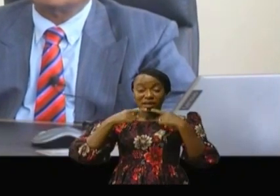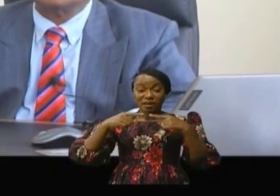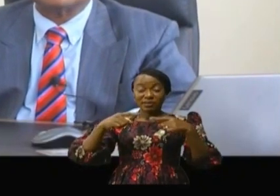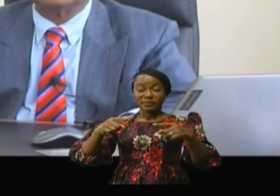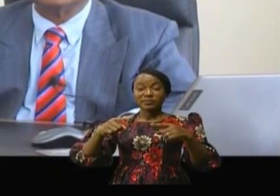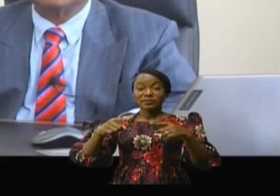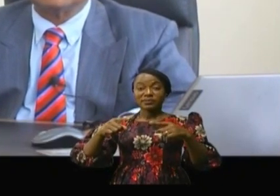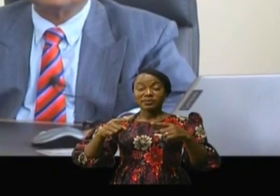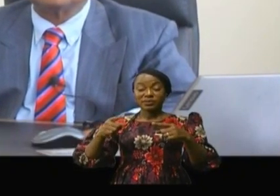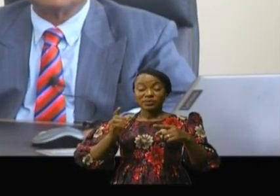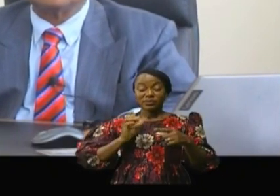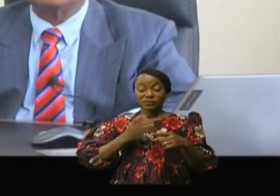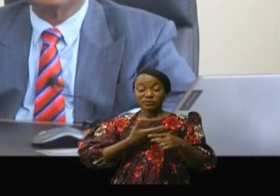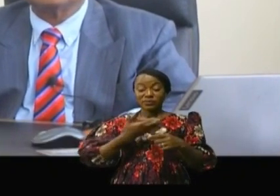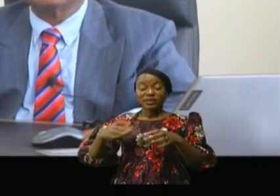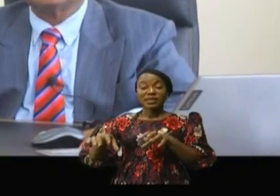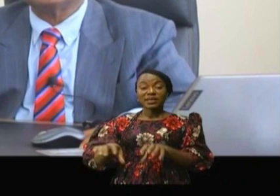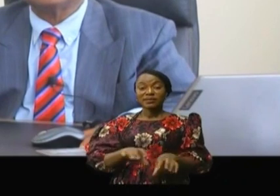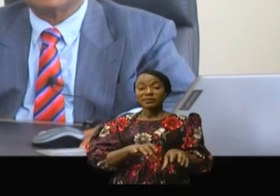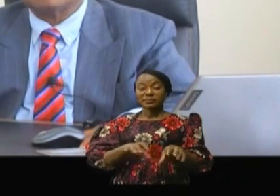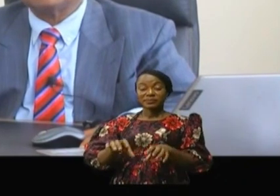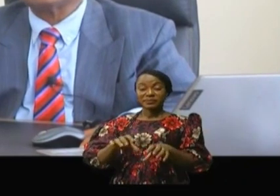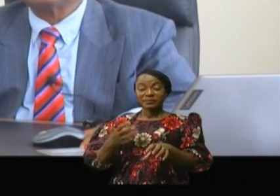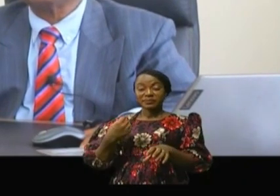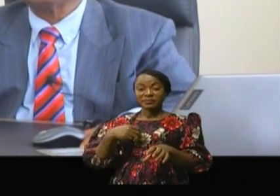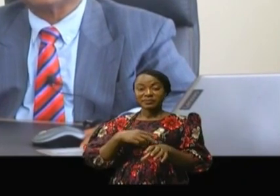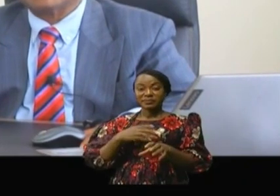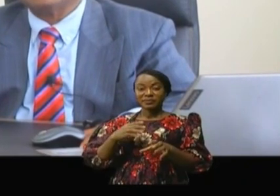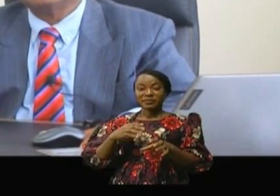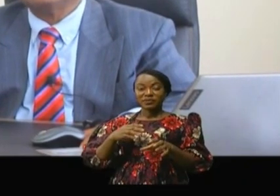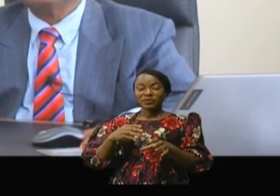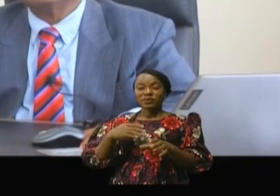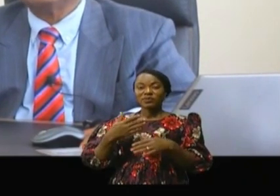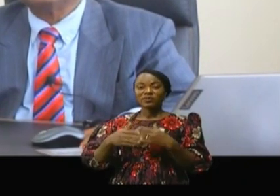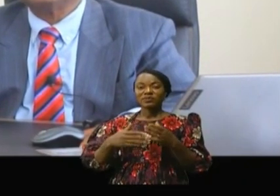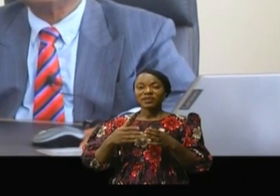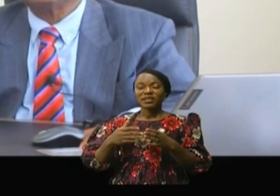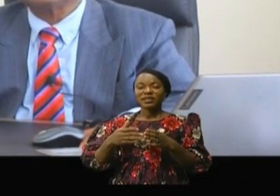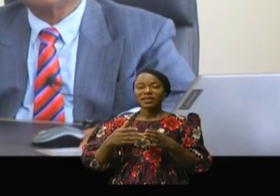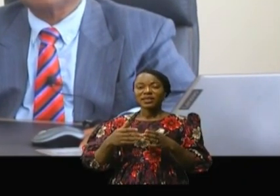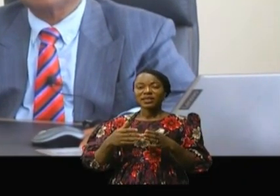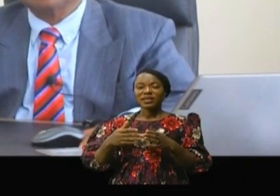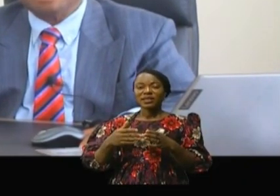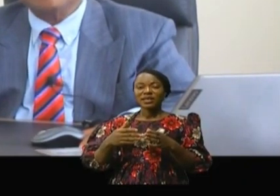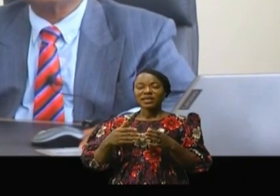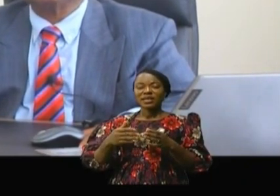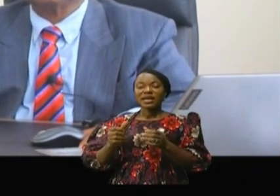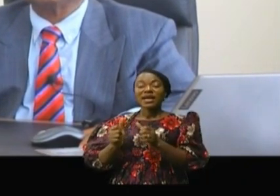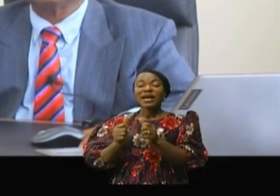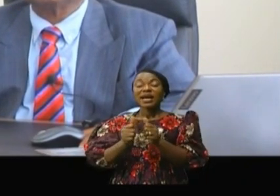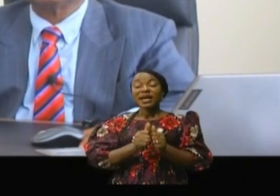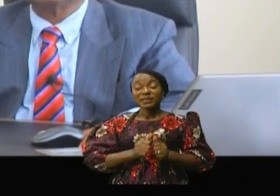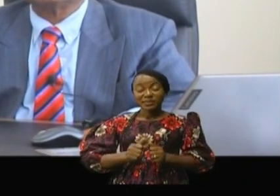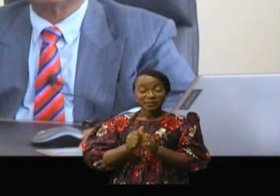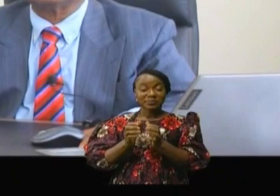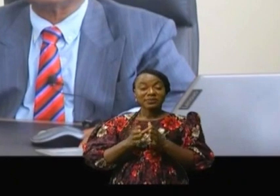Parce qu'au départ, à l'amorce de nos activités, nous avons eu une assemblée générale pour écouter